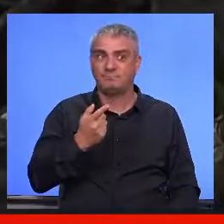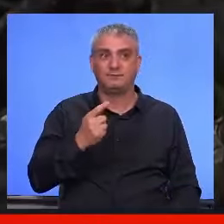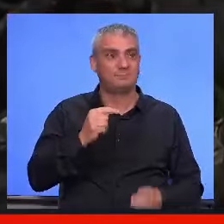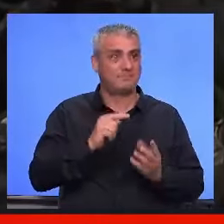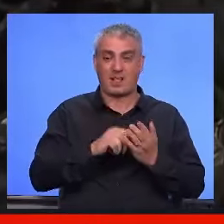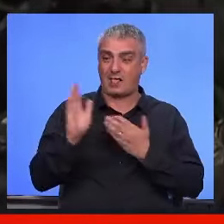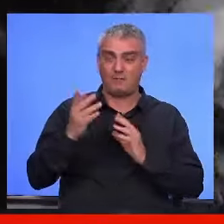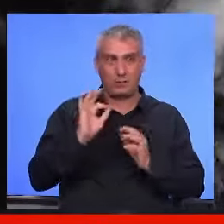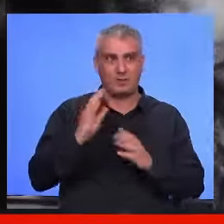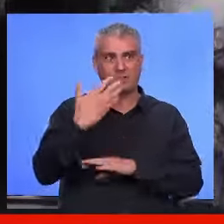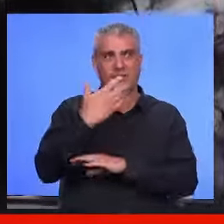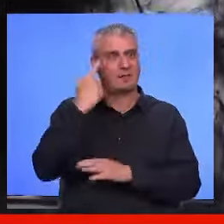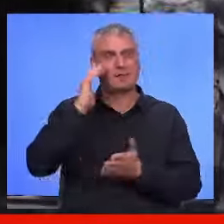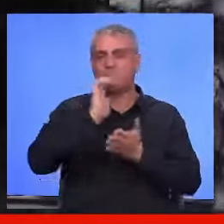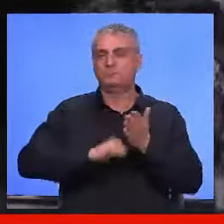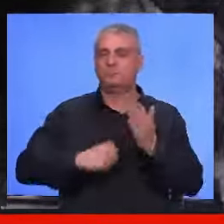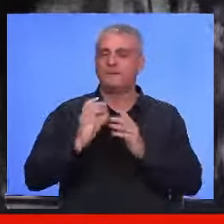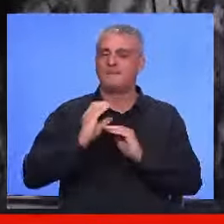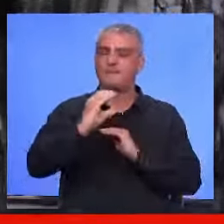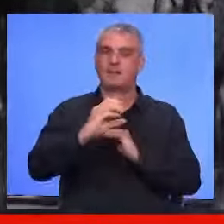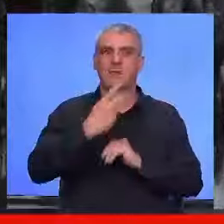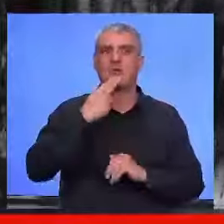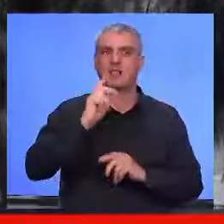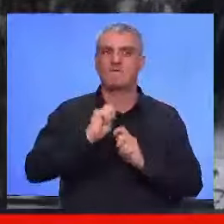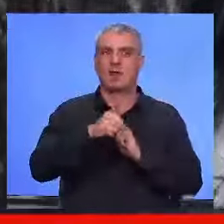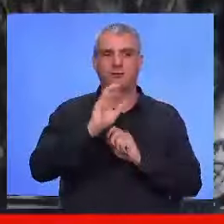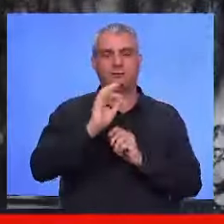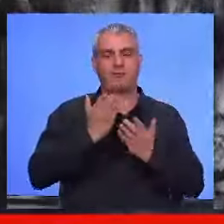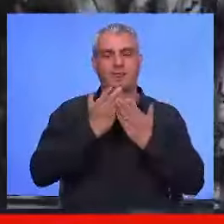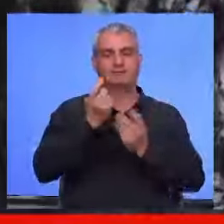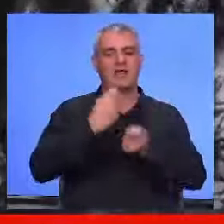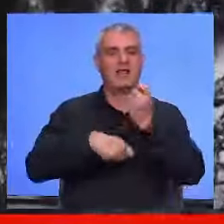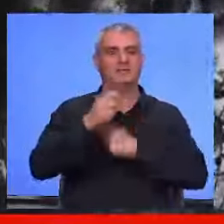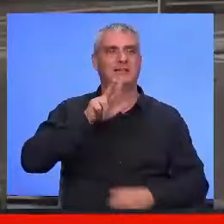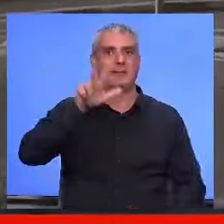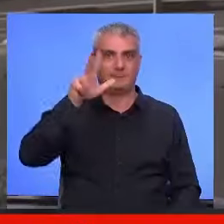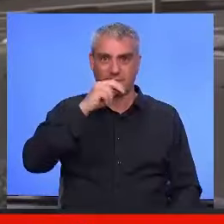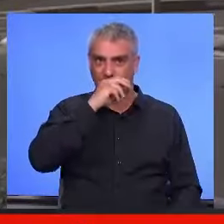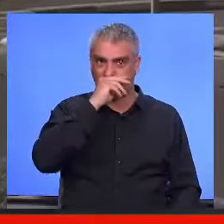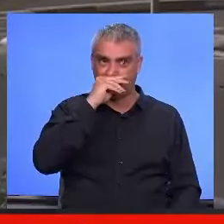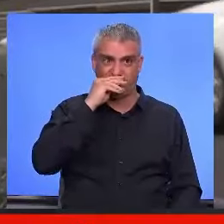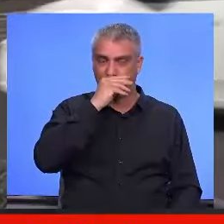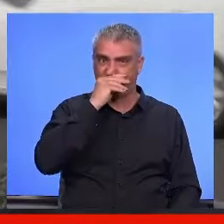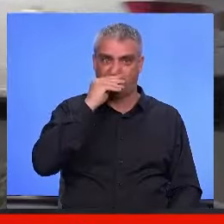פונו, המדינה שוללת מהם את המקדמות שהתחייבה לשלם כדי לסייע לעסקים בצפון.